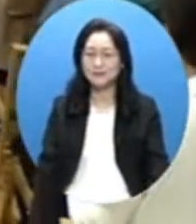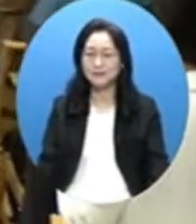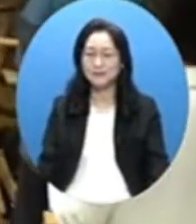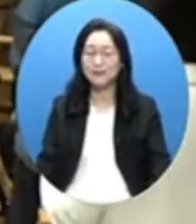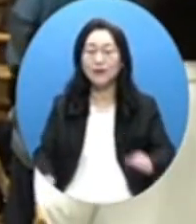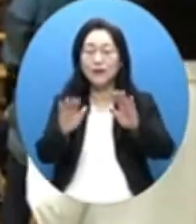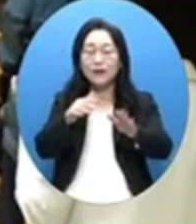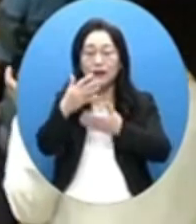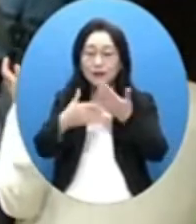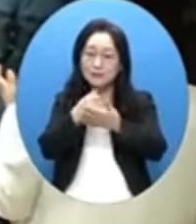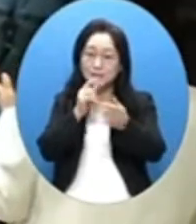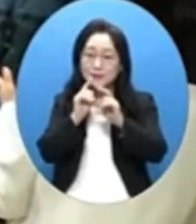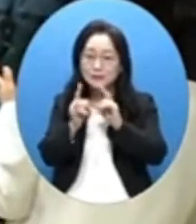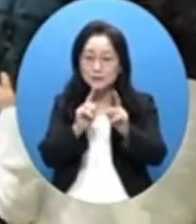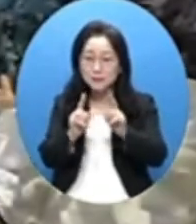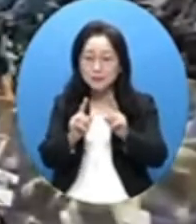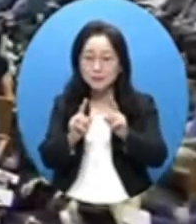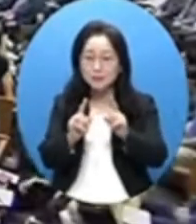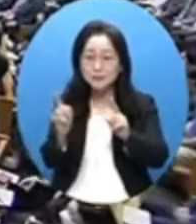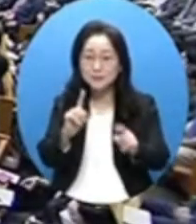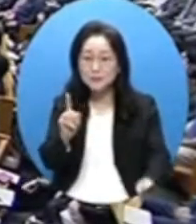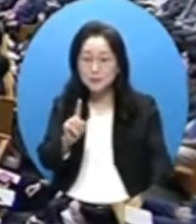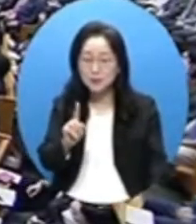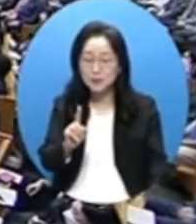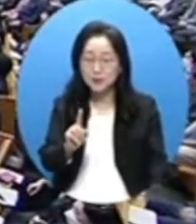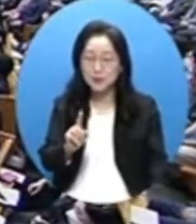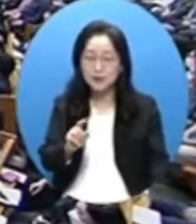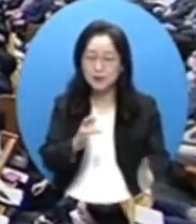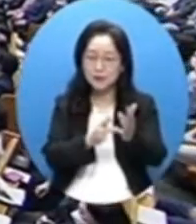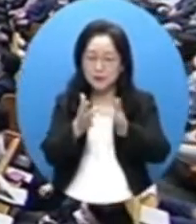오늘의 말씀은 주전